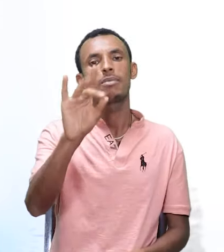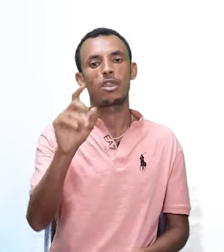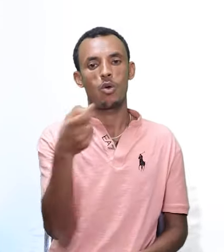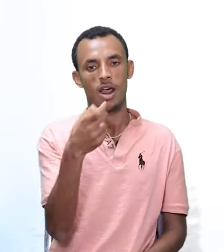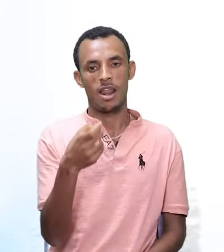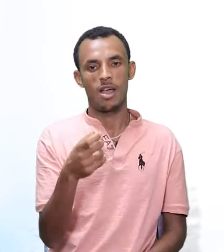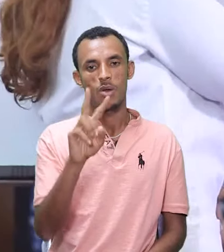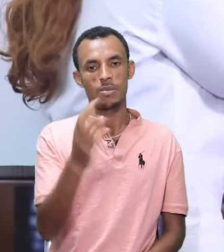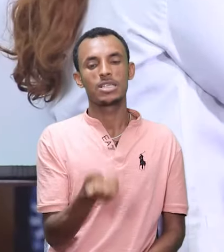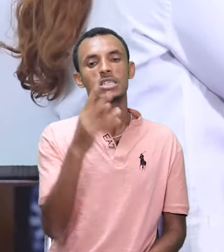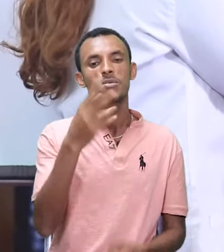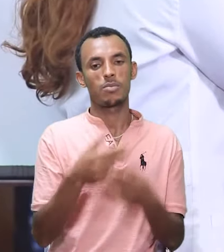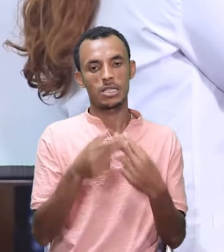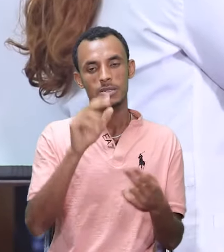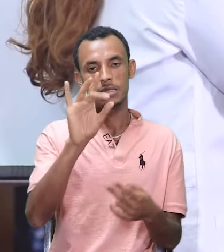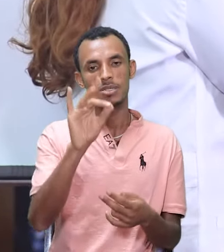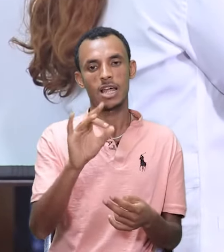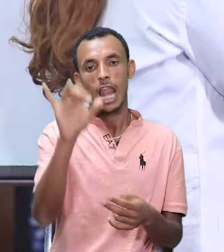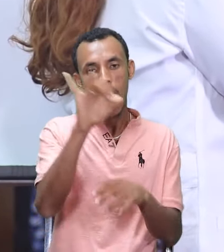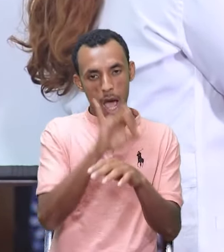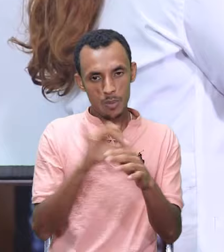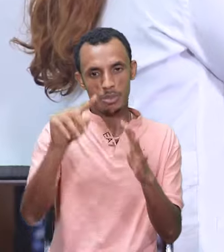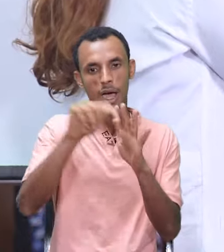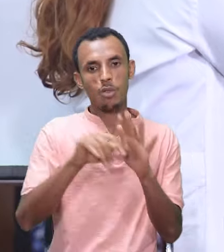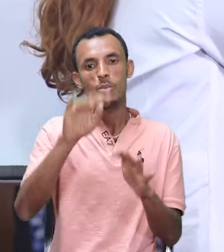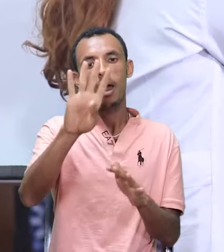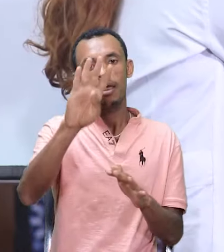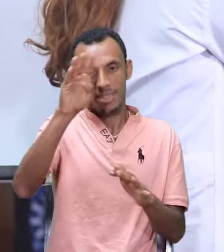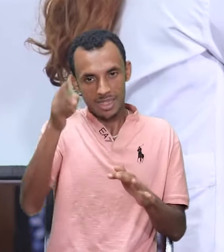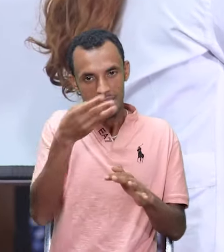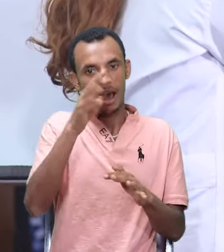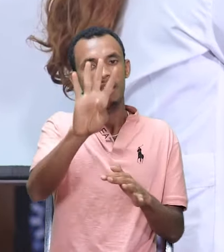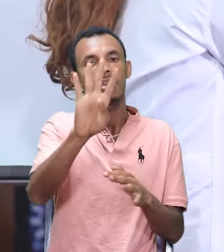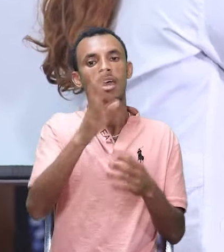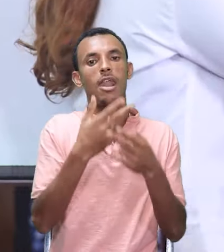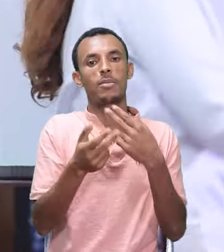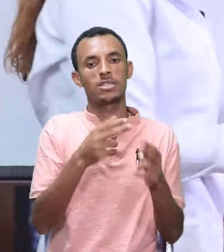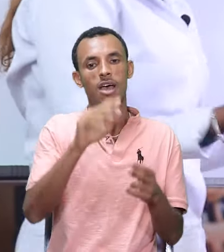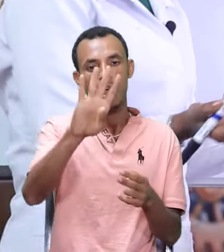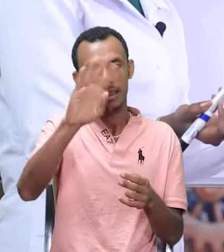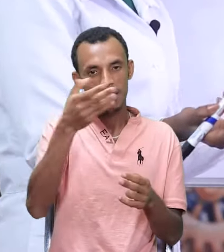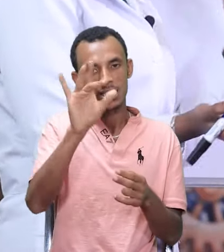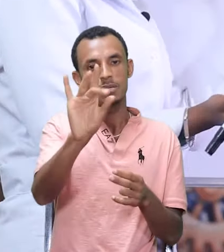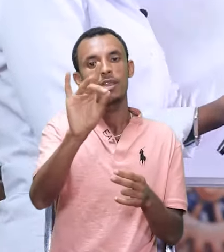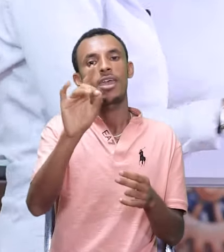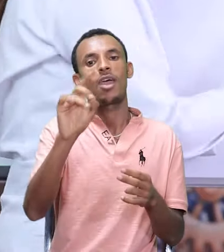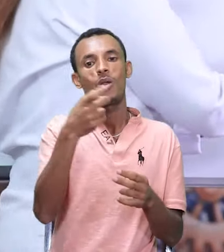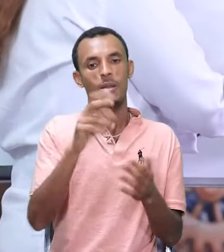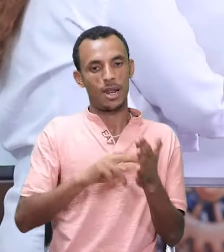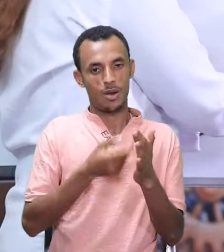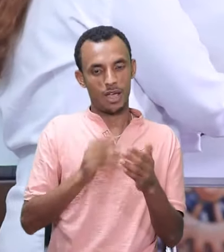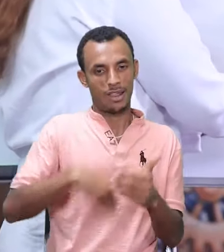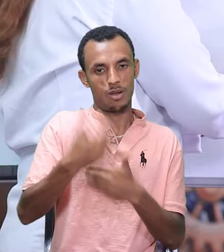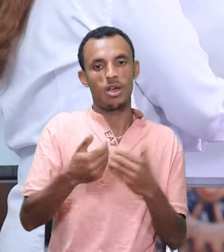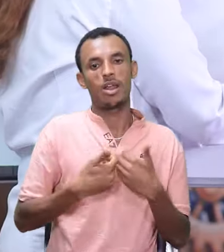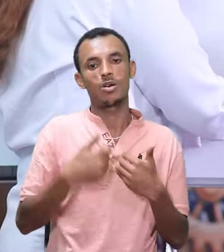2 በስንት ሲባዛ? በ4። ስለዚህ ለአሉንም ታህቱንም በ4/4 እናባዛለን፣ 4/8 ይመጣል። ቀጥሎም